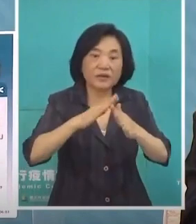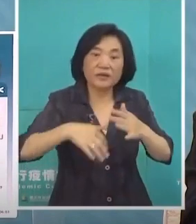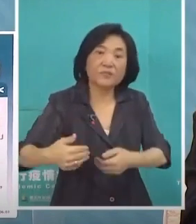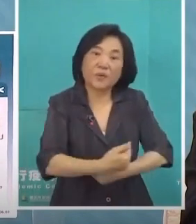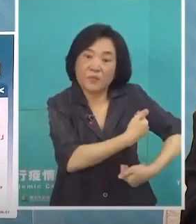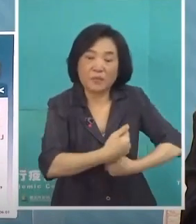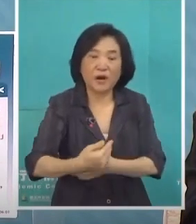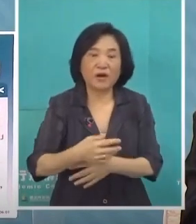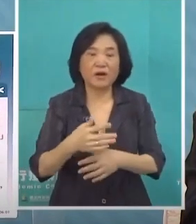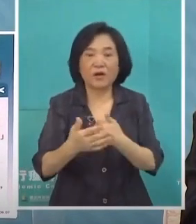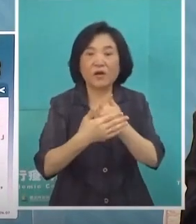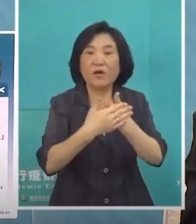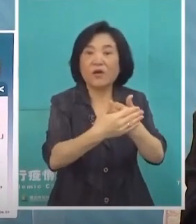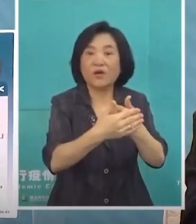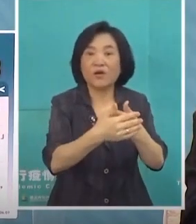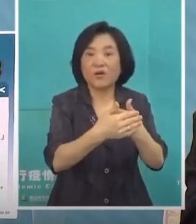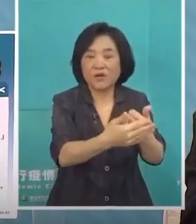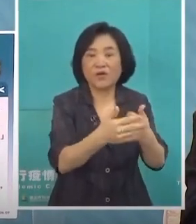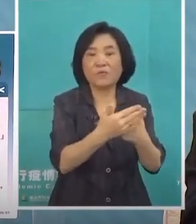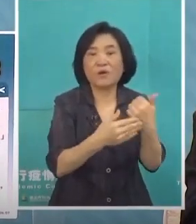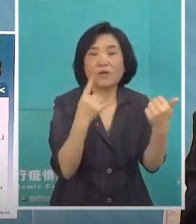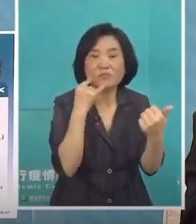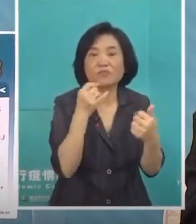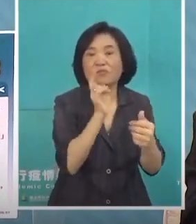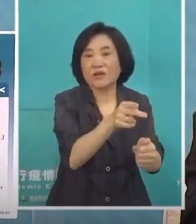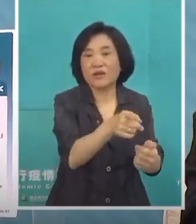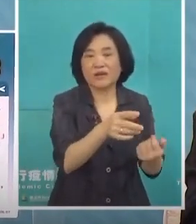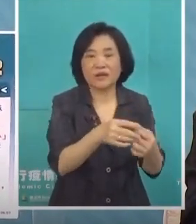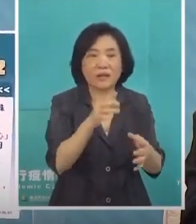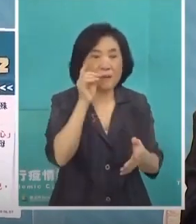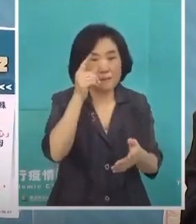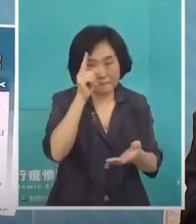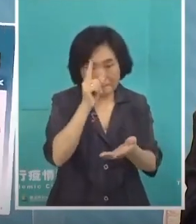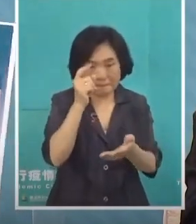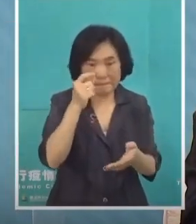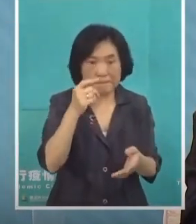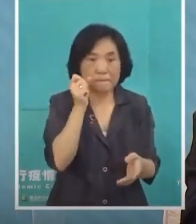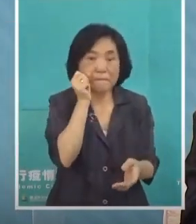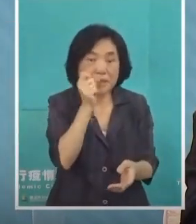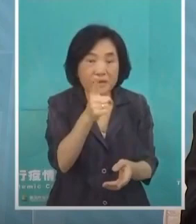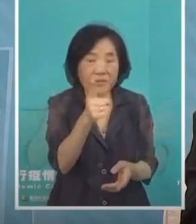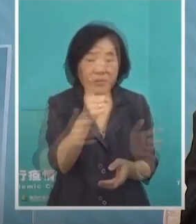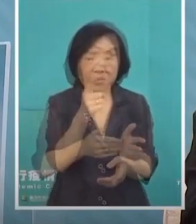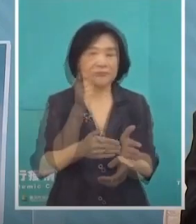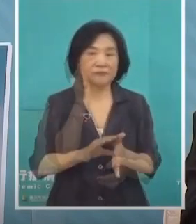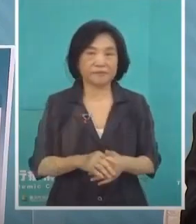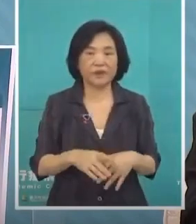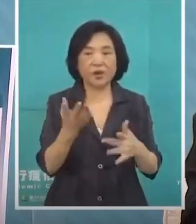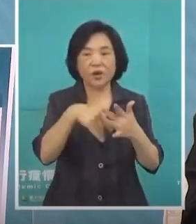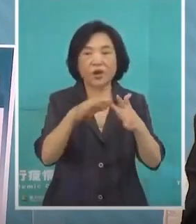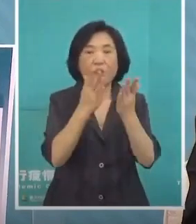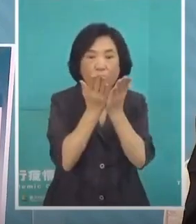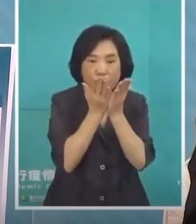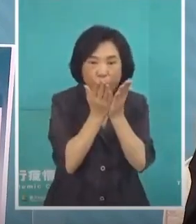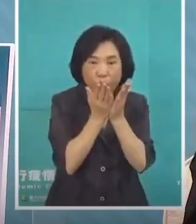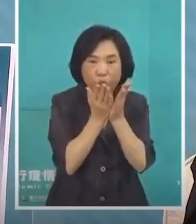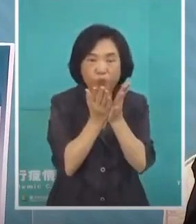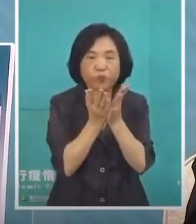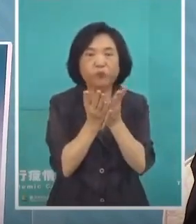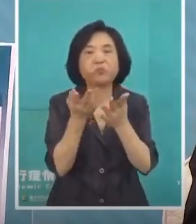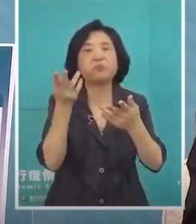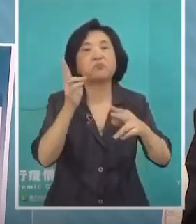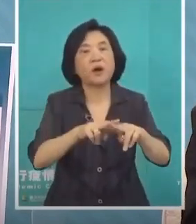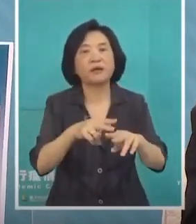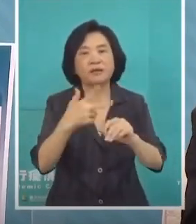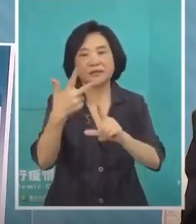要送到居家保姆，我们现在全日托每个月是可以补助8000块。天课到7月2号，我